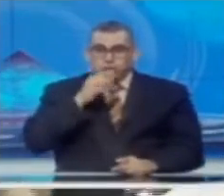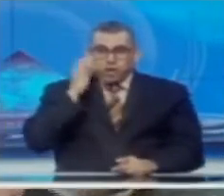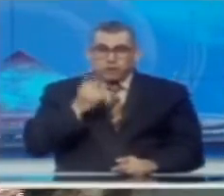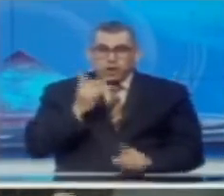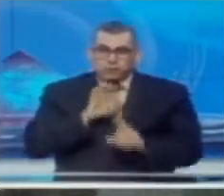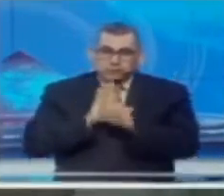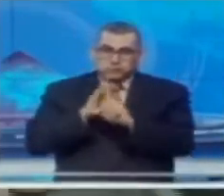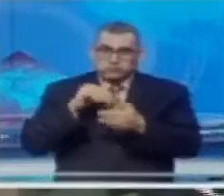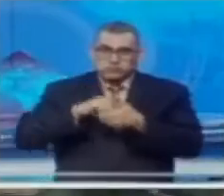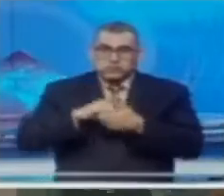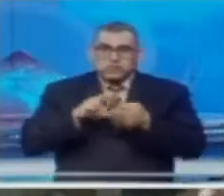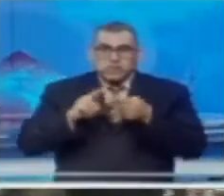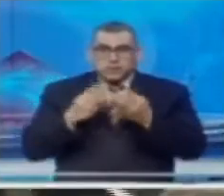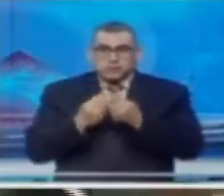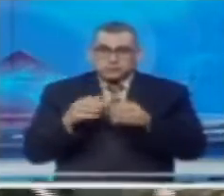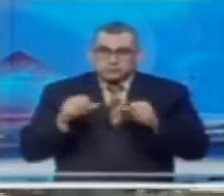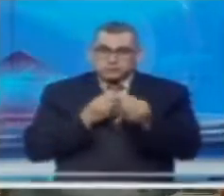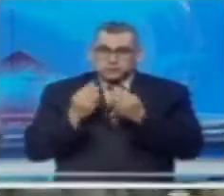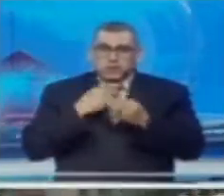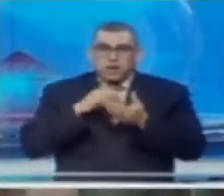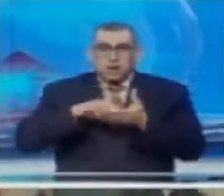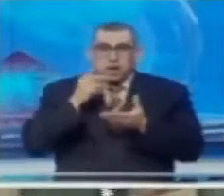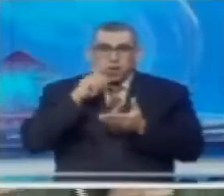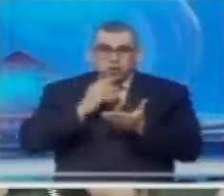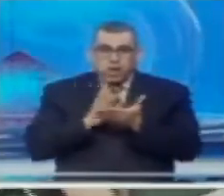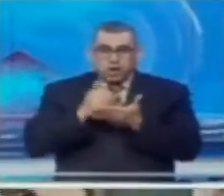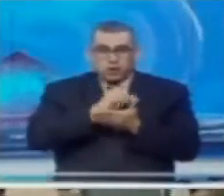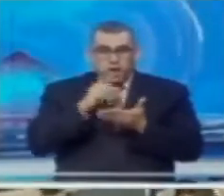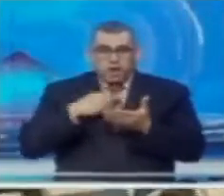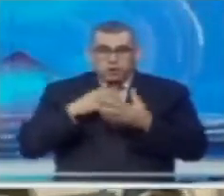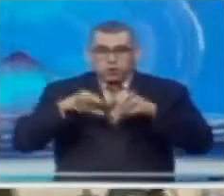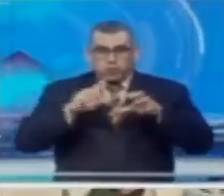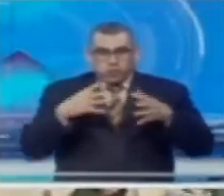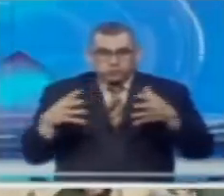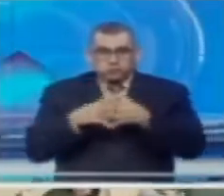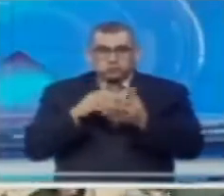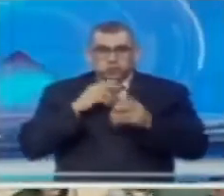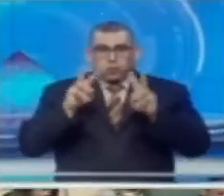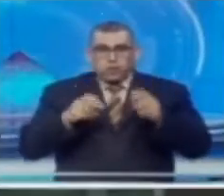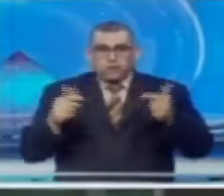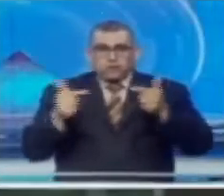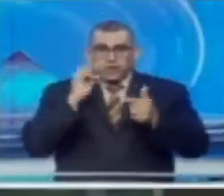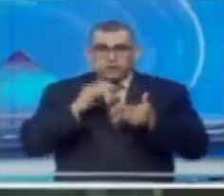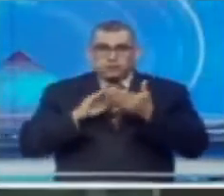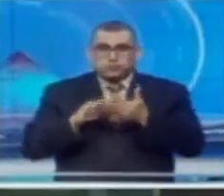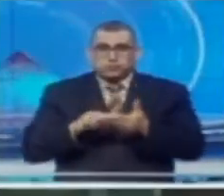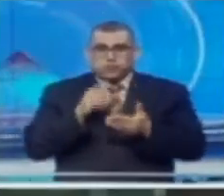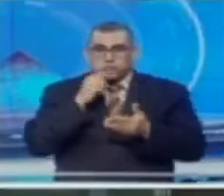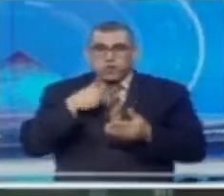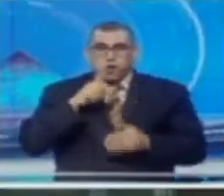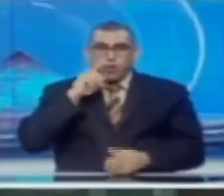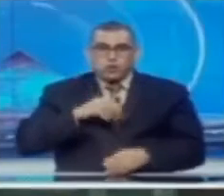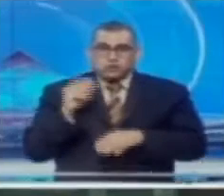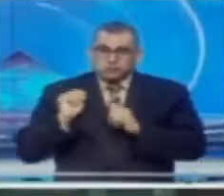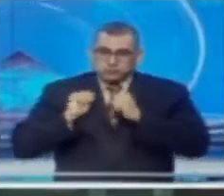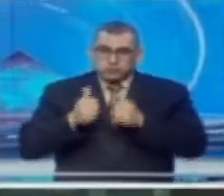للحل السلمي للأزمة والحفاظ على وحدة وسلامة الأراضي الأوكرانية وأهمية وقف النزاع العسكري. يأتي الطلب الأوكراني ليؤكد